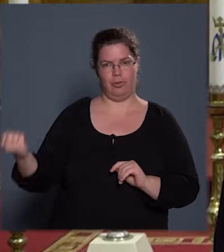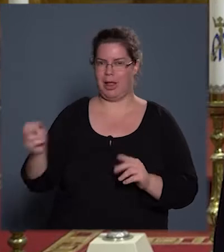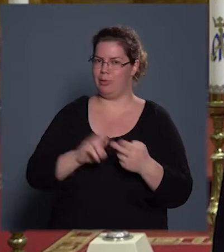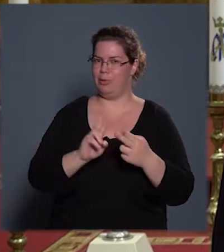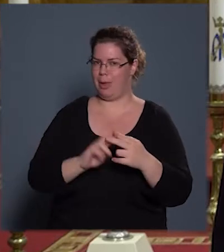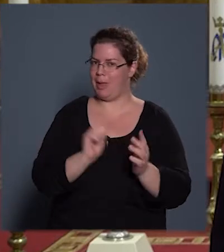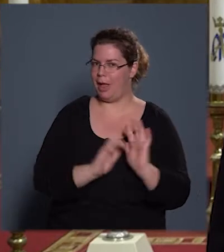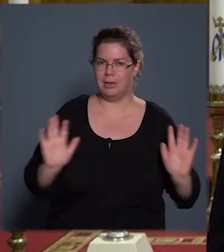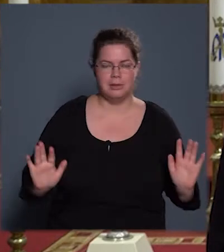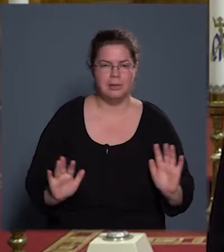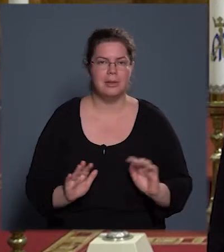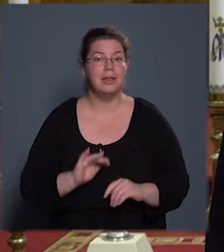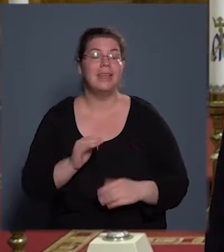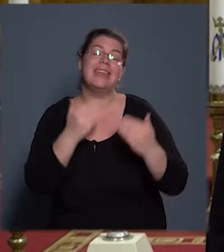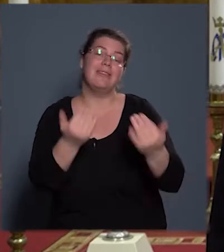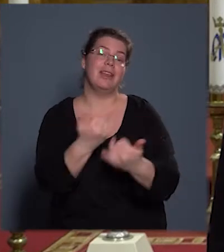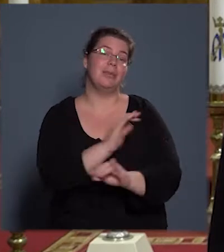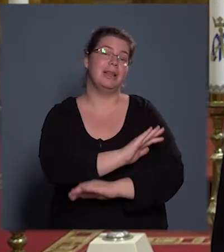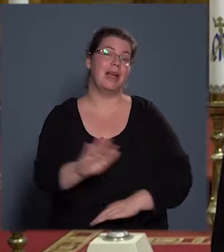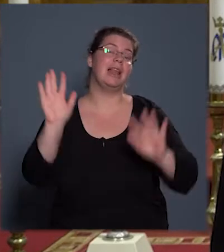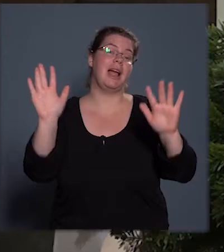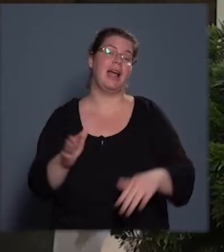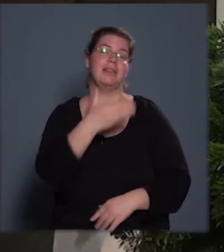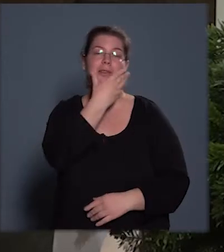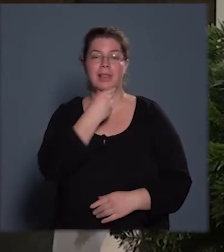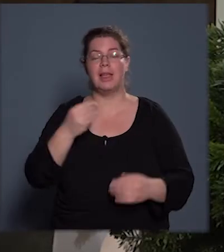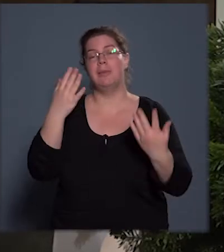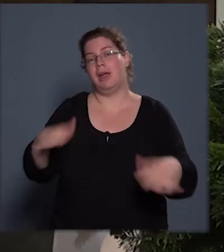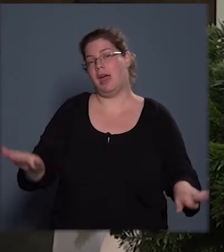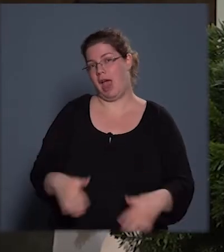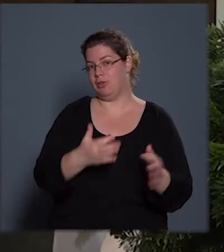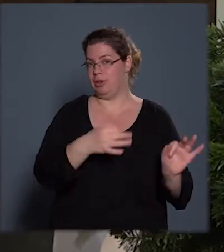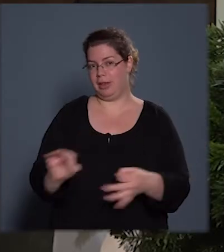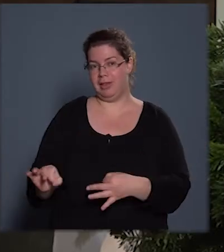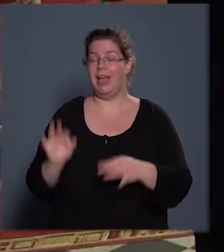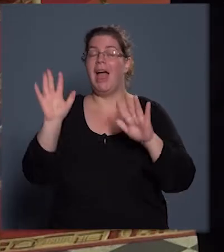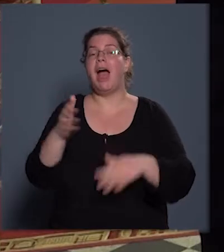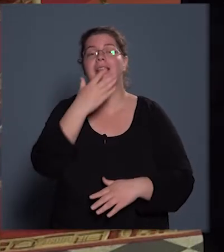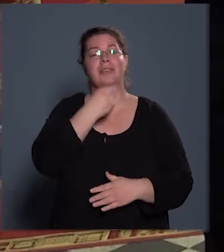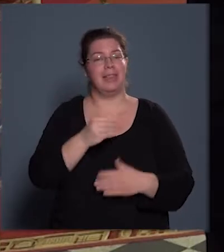alatt. Kívánok mindenkinek áldott szép karácsonyi készületet és áldott szép karácsonyt.